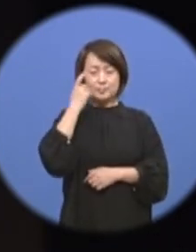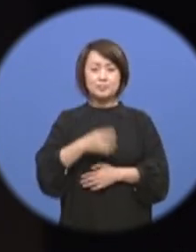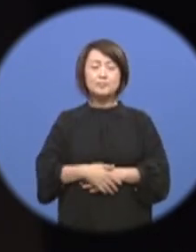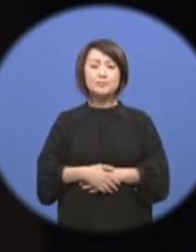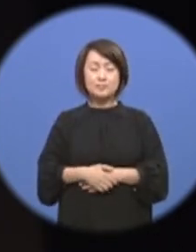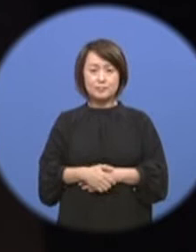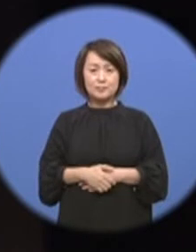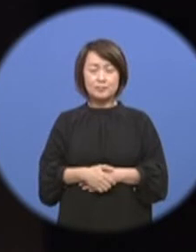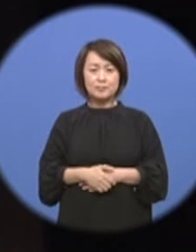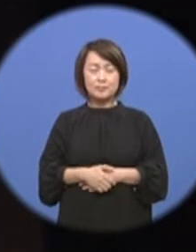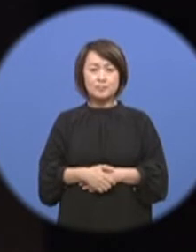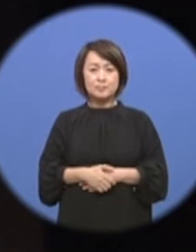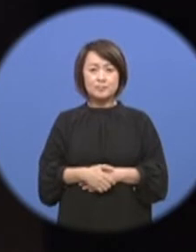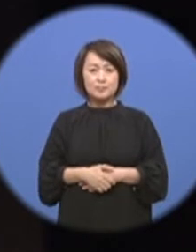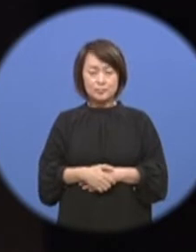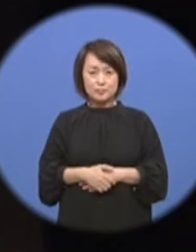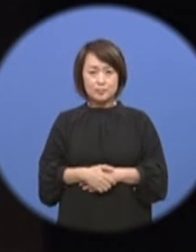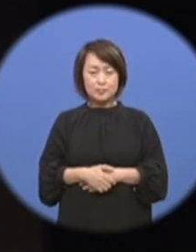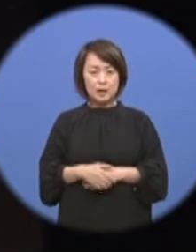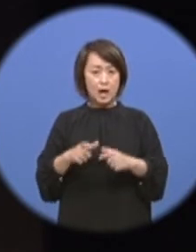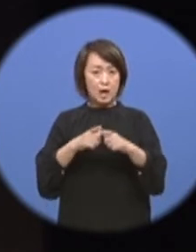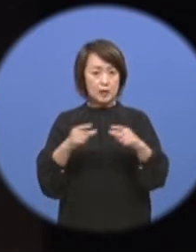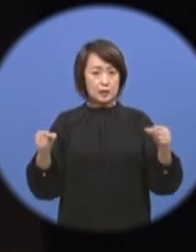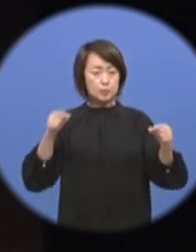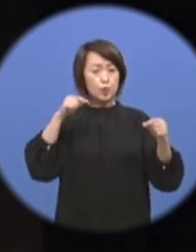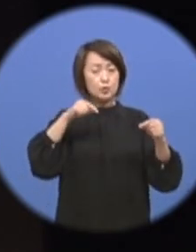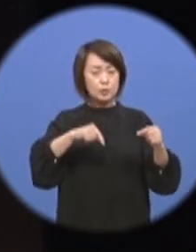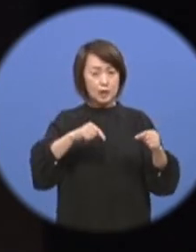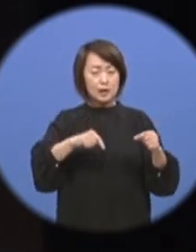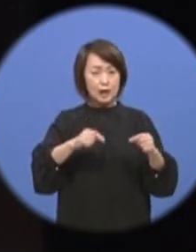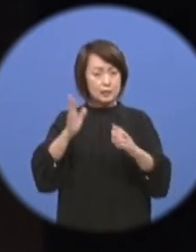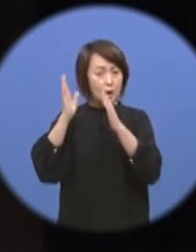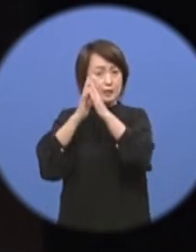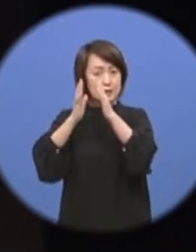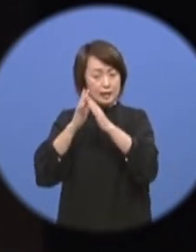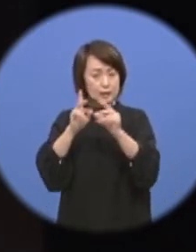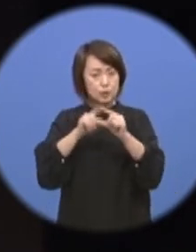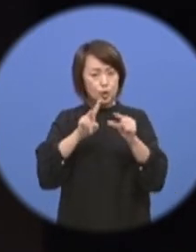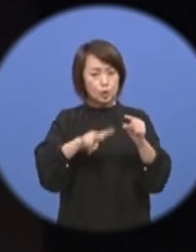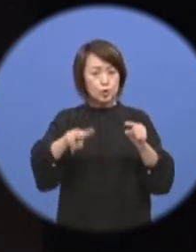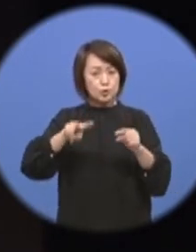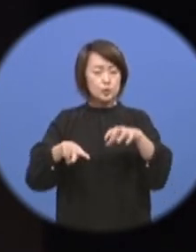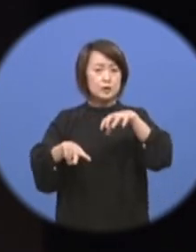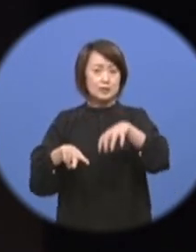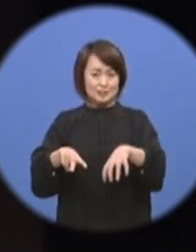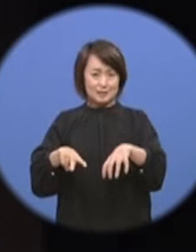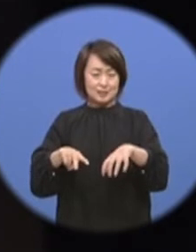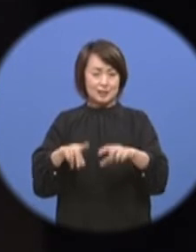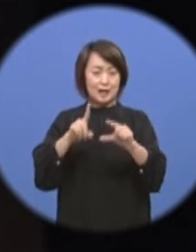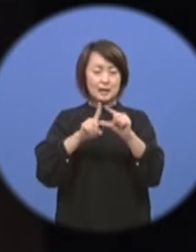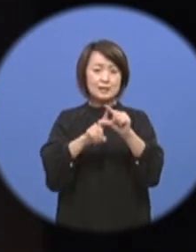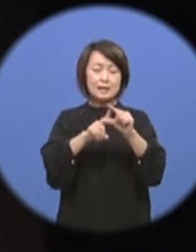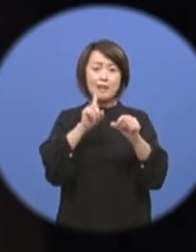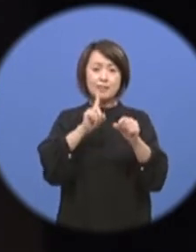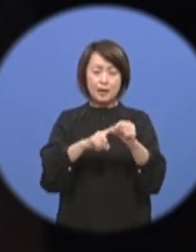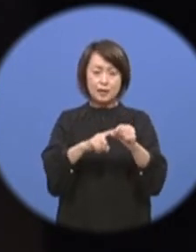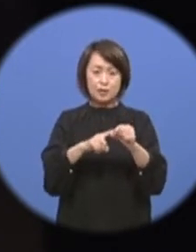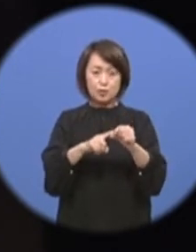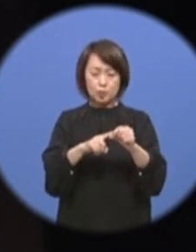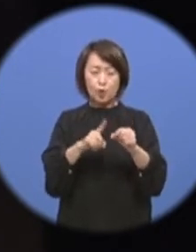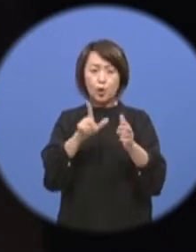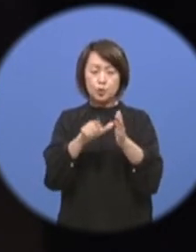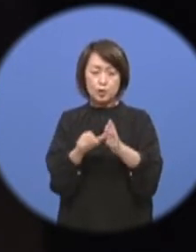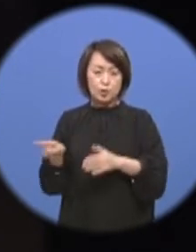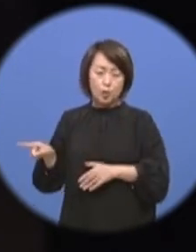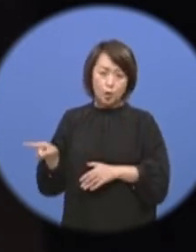ますさあスピリチュアル heart landof japan 1000年の時を超え未来へつなぐ旅ということをテーマに